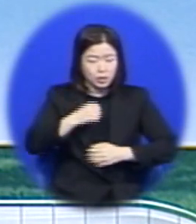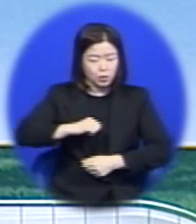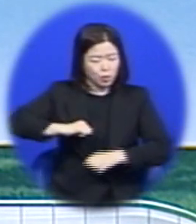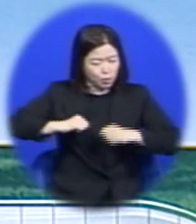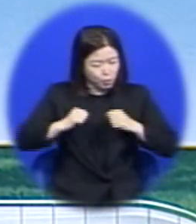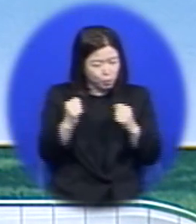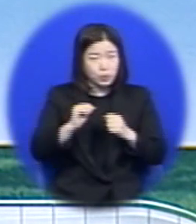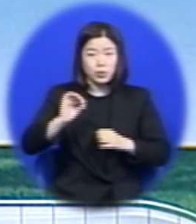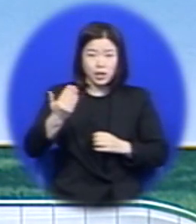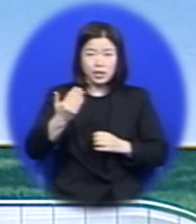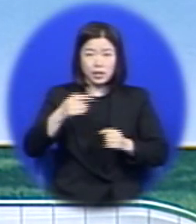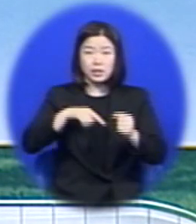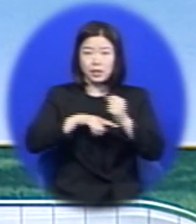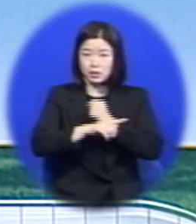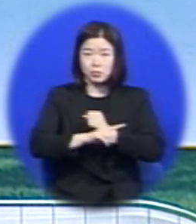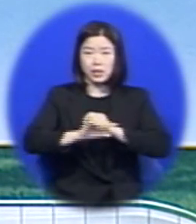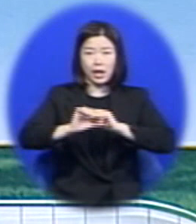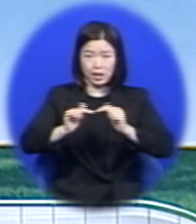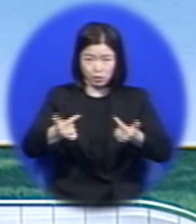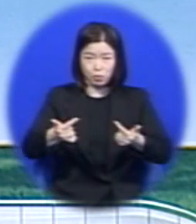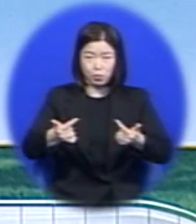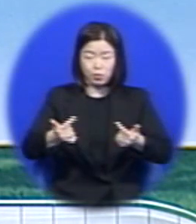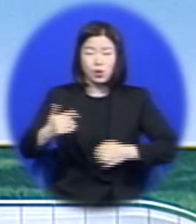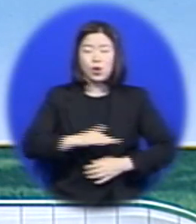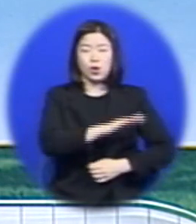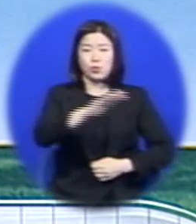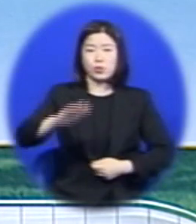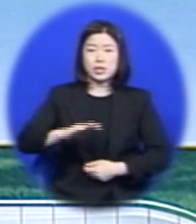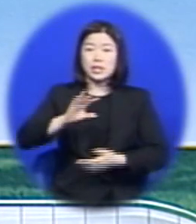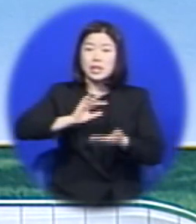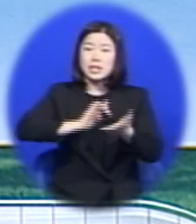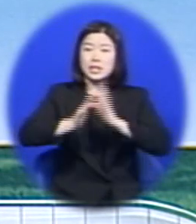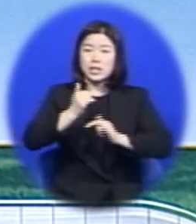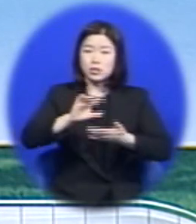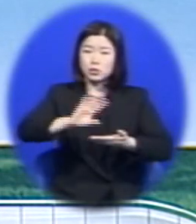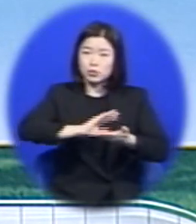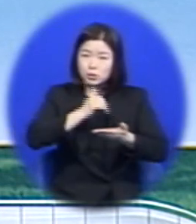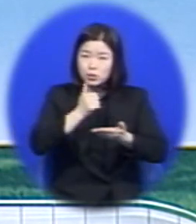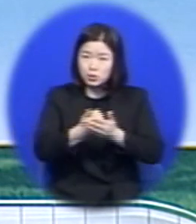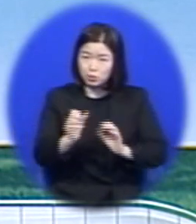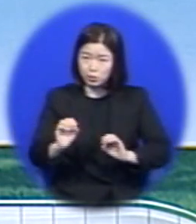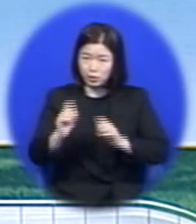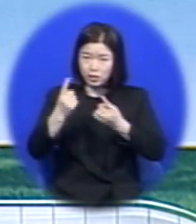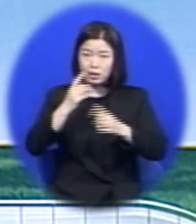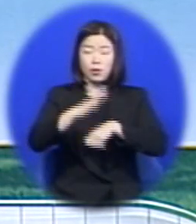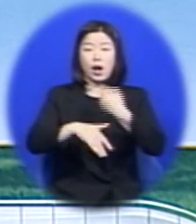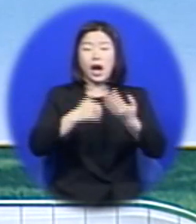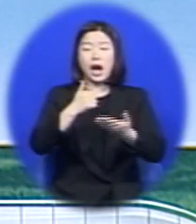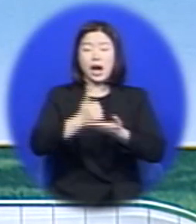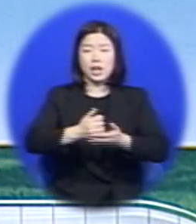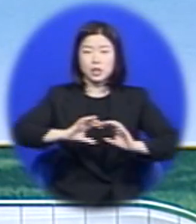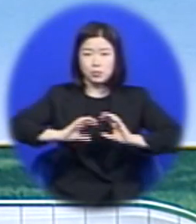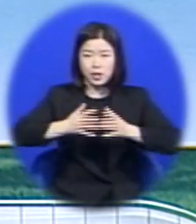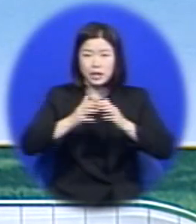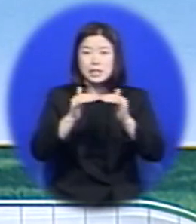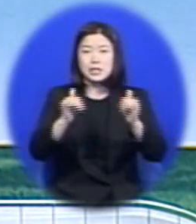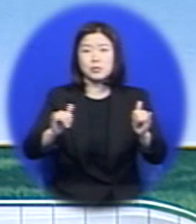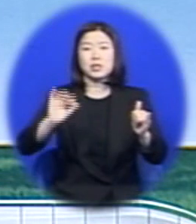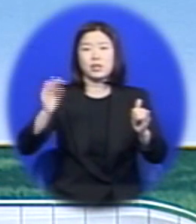된다, 이런 의미가 아니고 우리는 예수 그리스도로 인하여 하나님 나라 시민이 되었다는